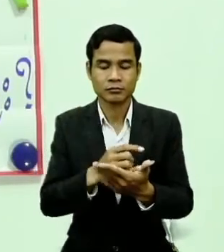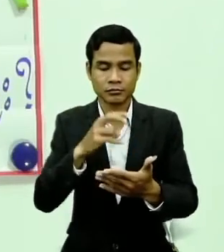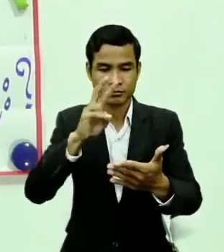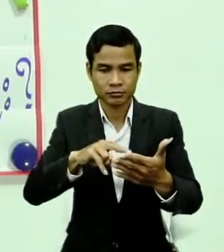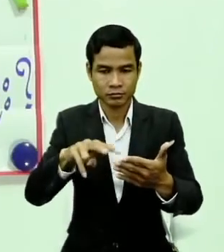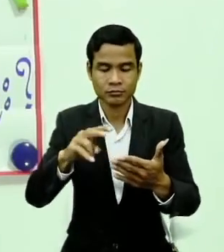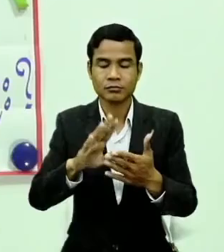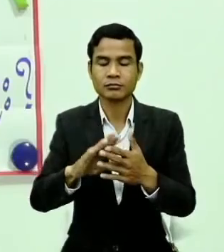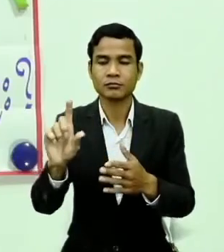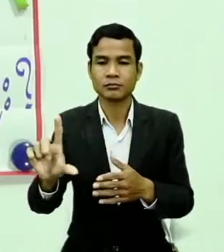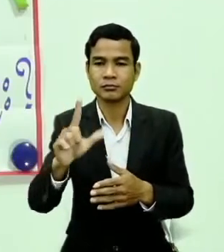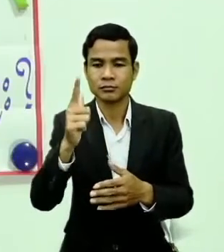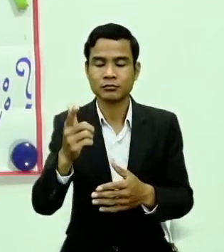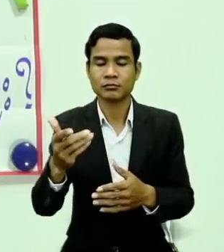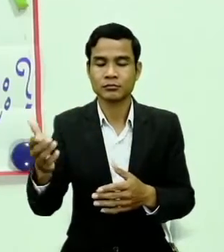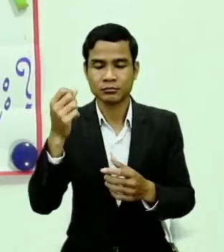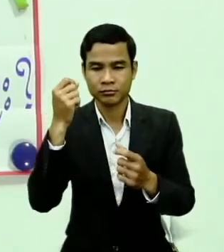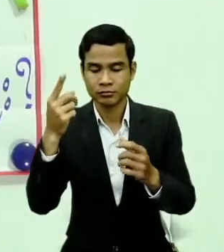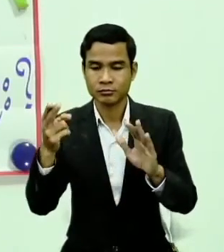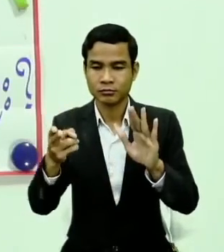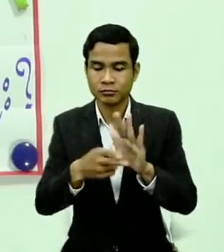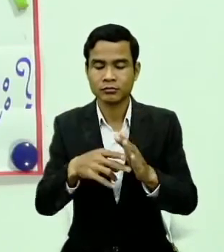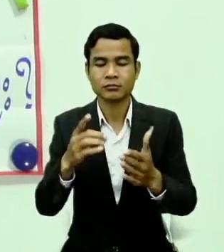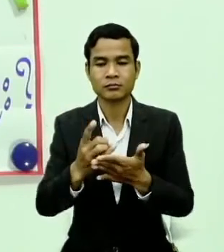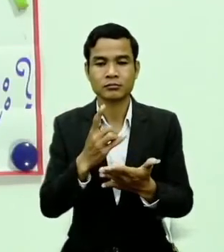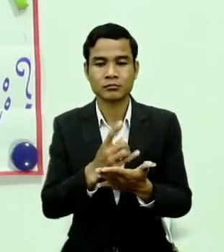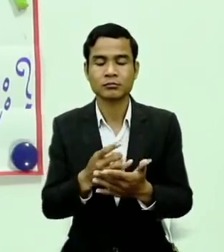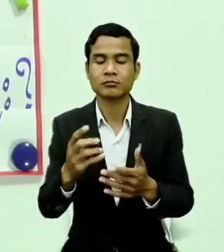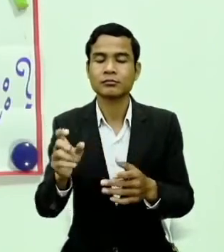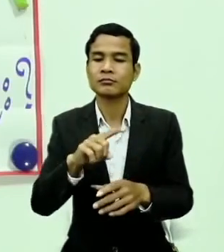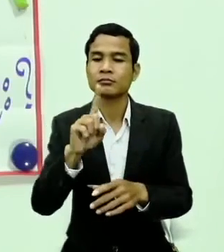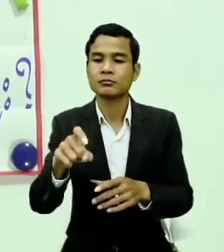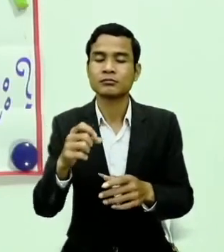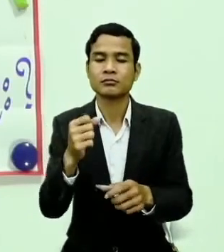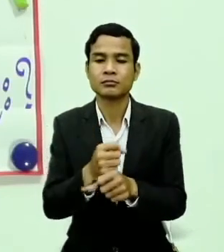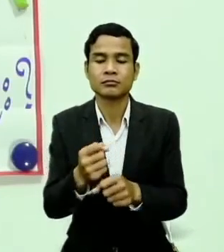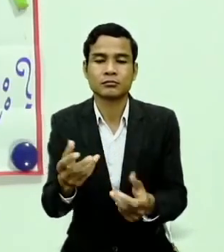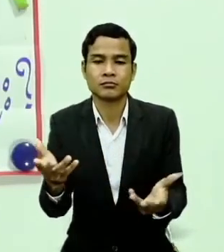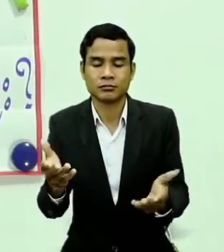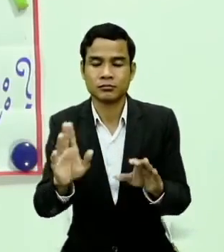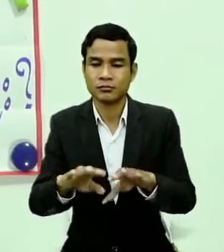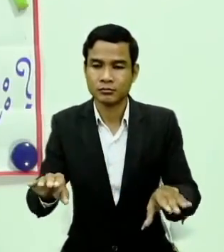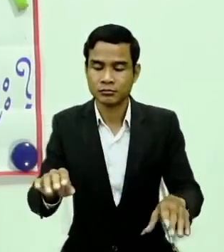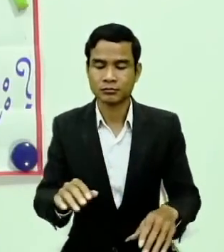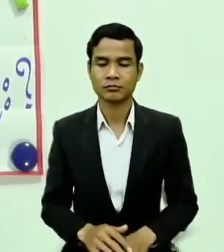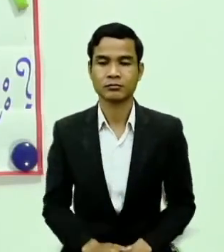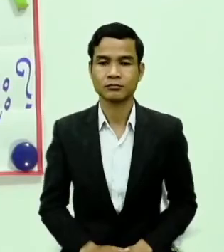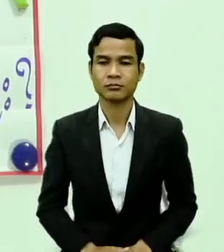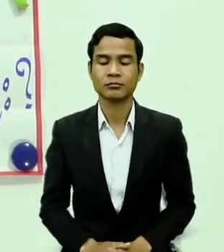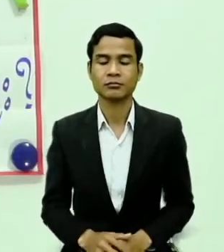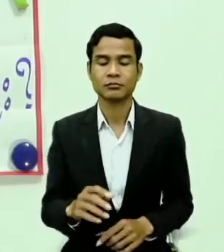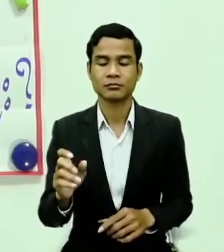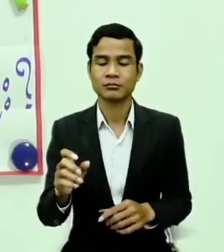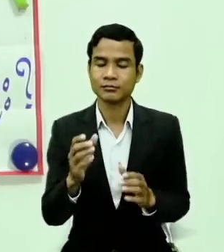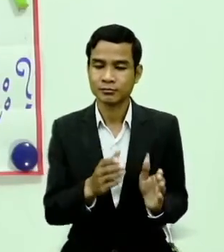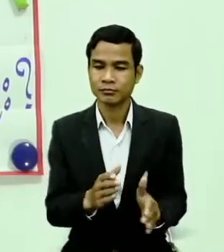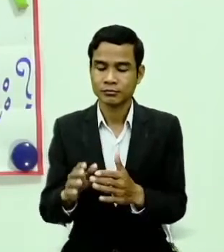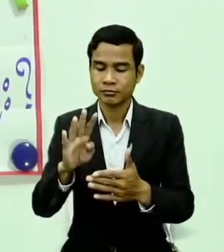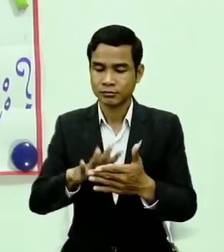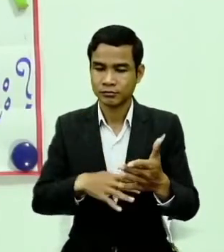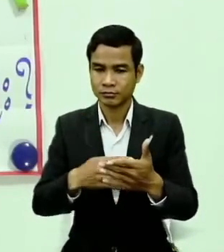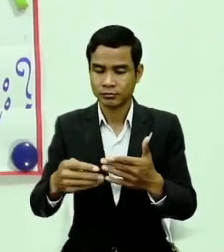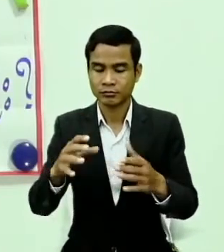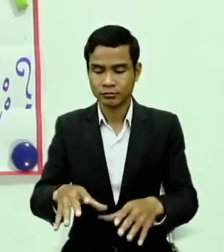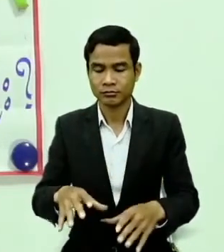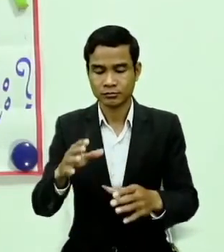đi bạn chúc chỉ vô cho bạn nâng mê riêng ta con trở thơ đổi mật đạch là cho riêng chóm phán cá